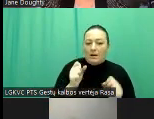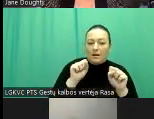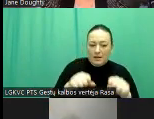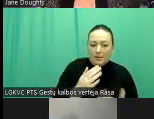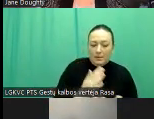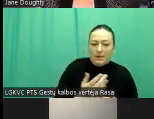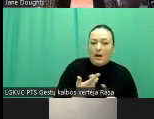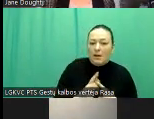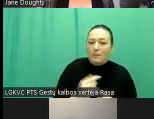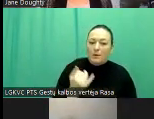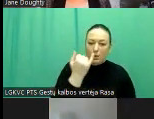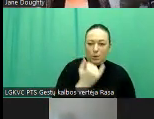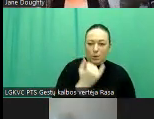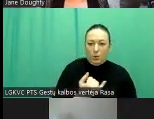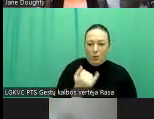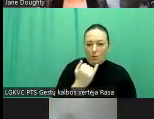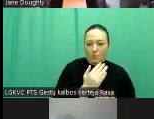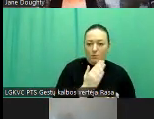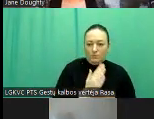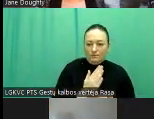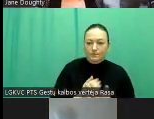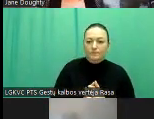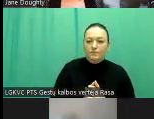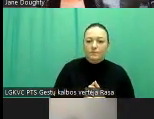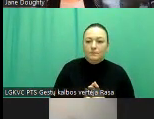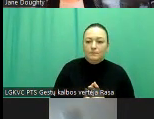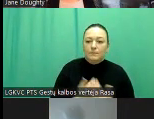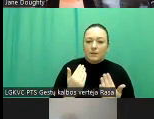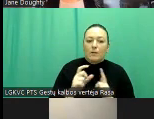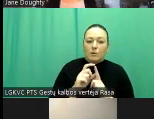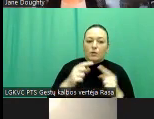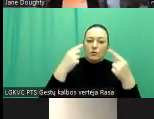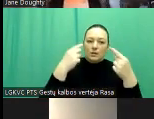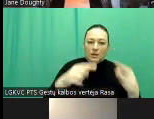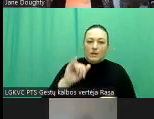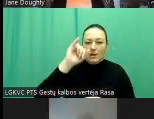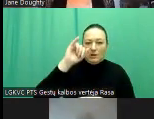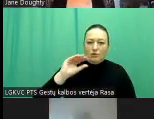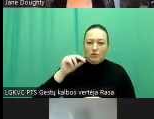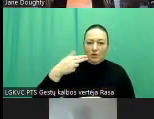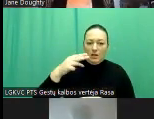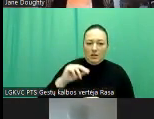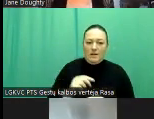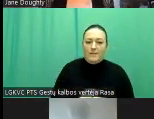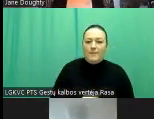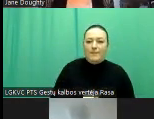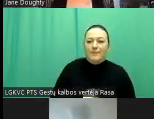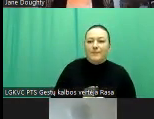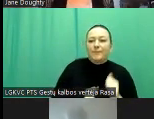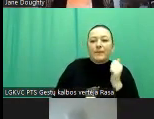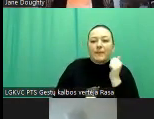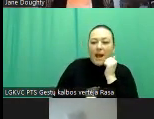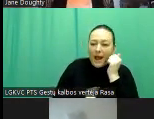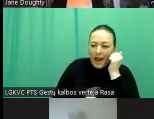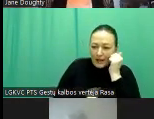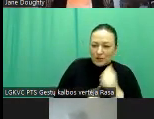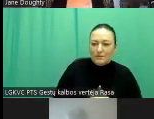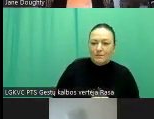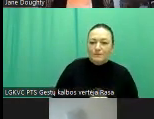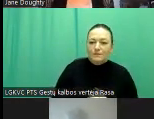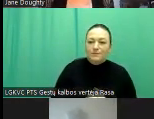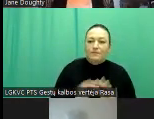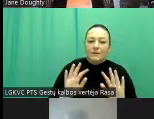yra labai, labai įdomu. Ir dabar žodis kitai Džeinai. Labai dėkoju.